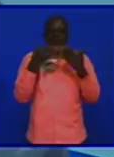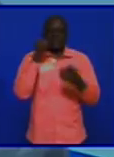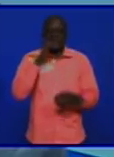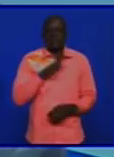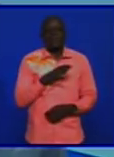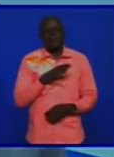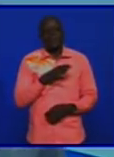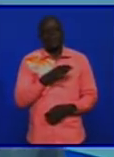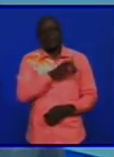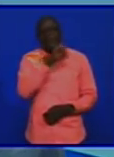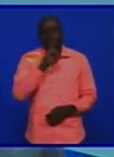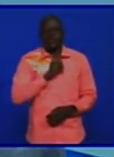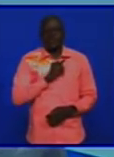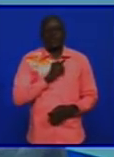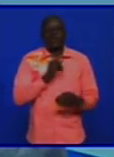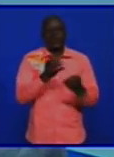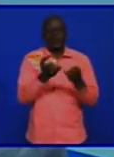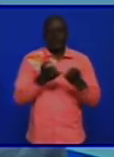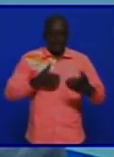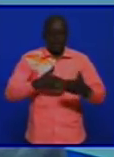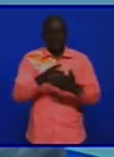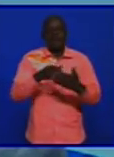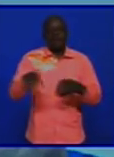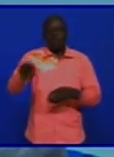je voudrais, avant d'en arriver à votre question,